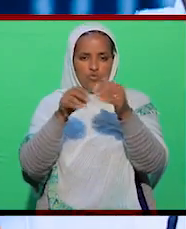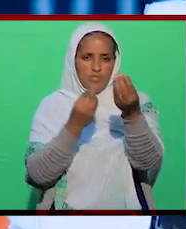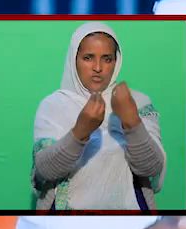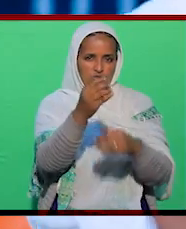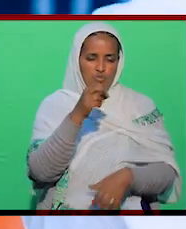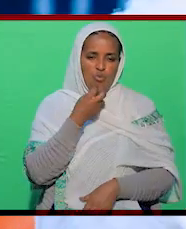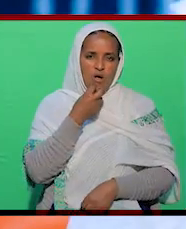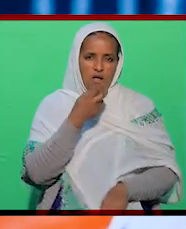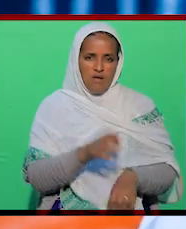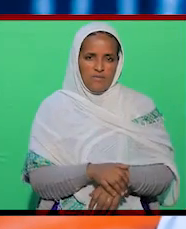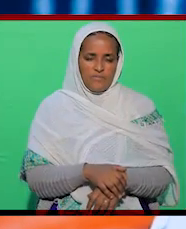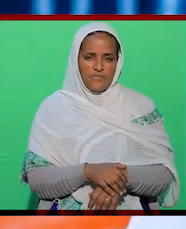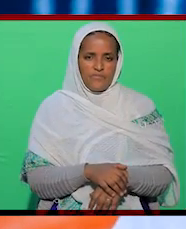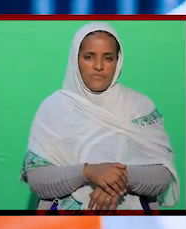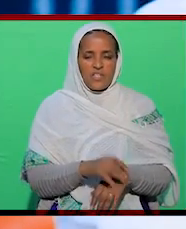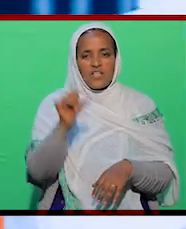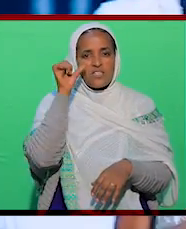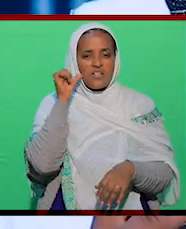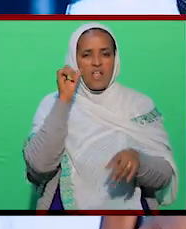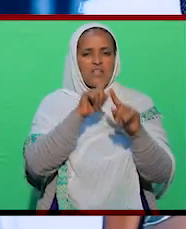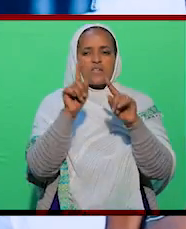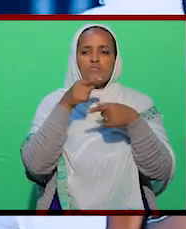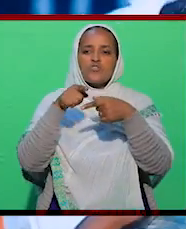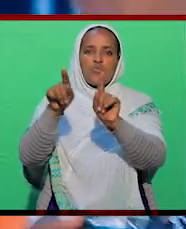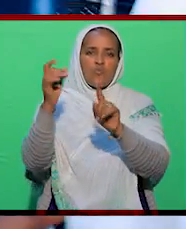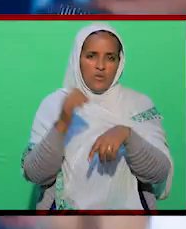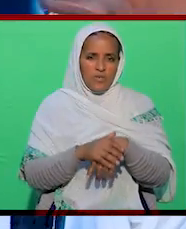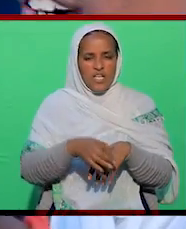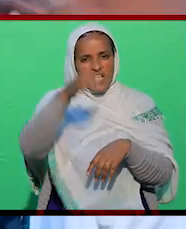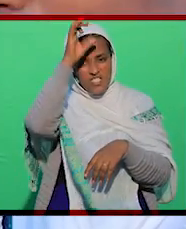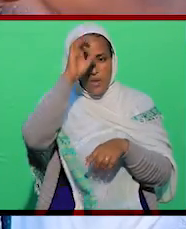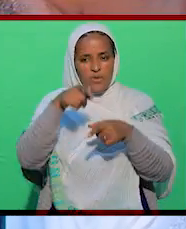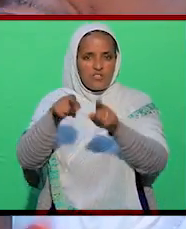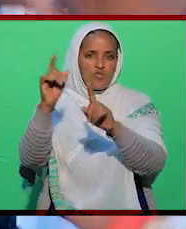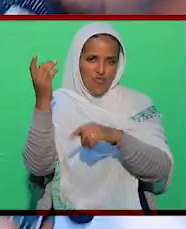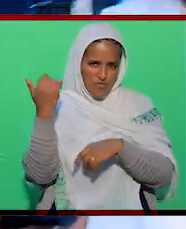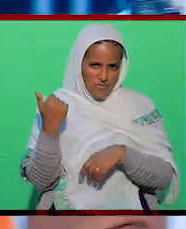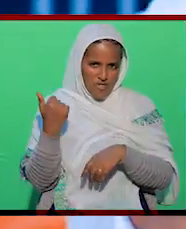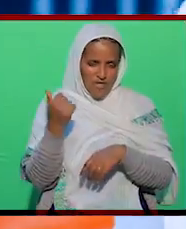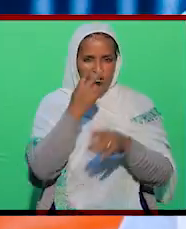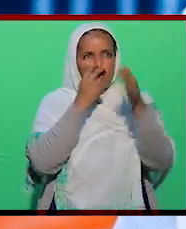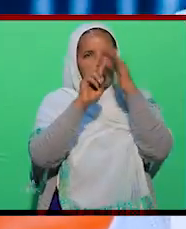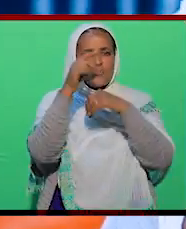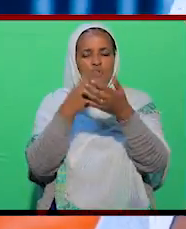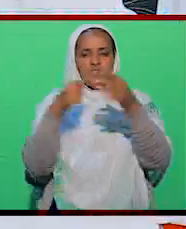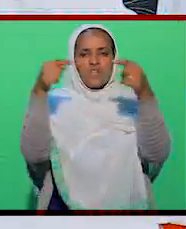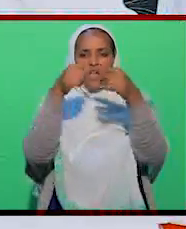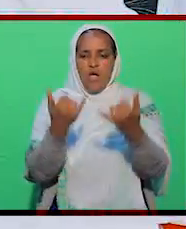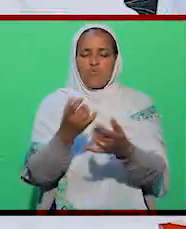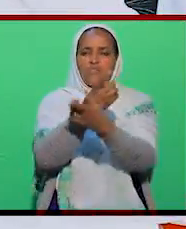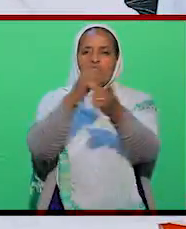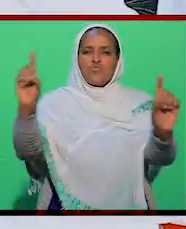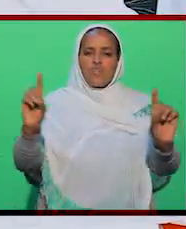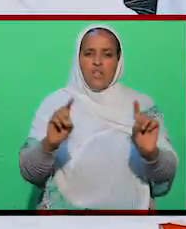ሌትር ውሃ መቶ መቶ ብር ይሸጣሉ። ግማሽ ሌትር ውሃ ማለት ነው። ትናንት ግን ምንን ሲነቅፉ ነበረ? ጸበልን ሲነቅፉ ነበረ።